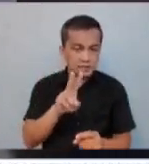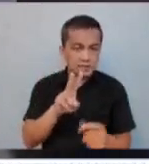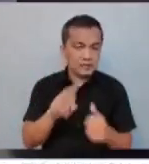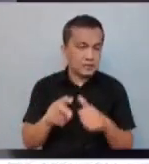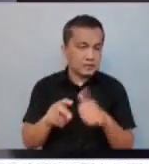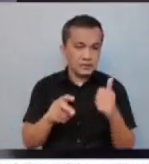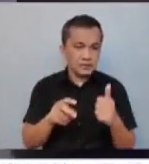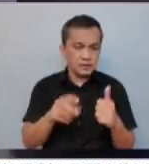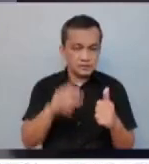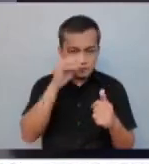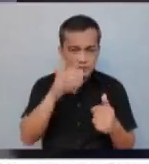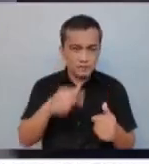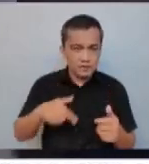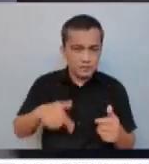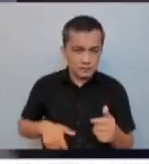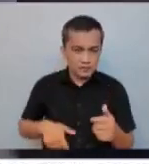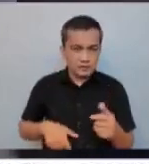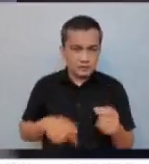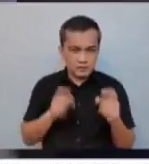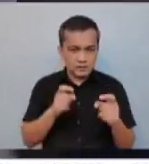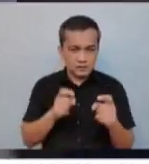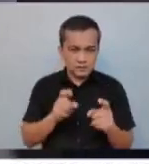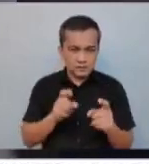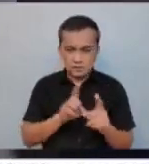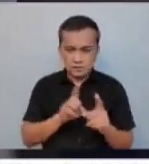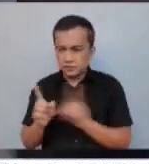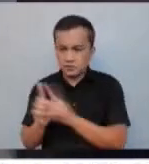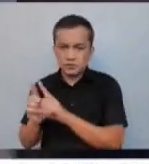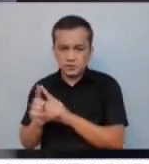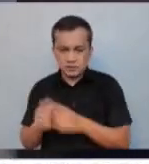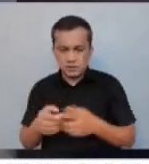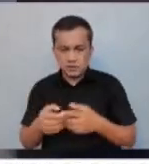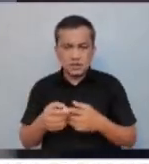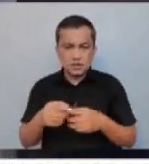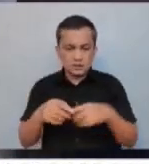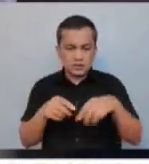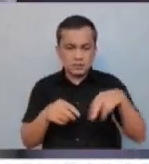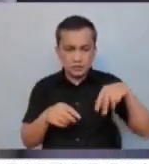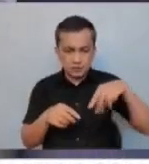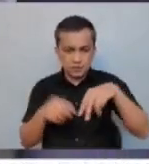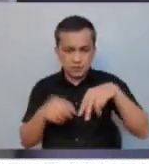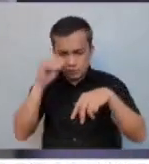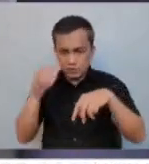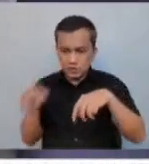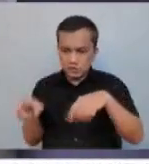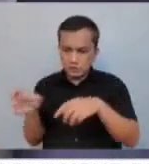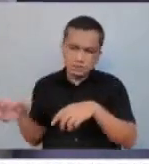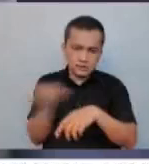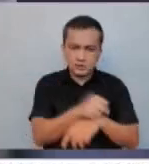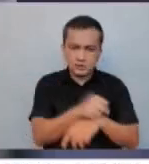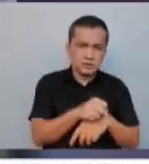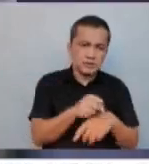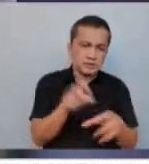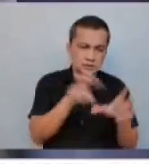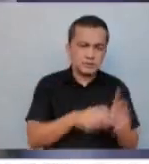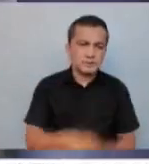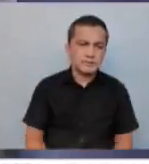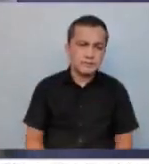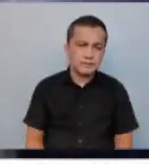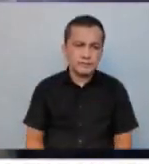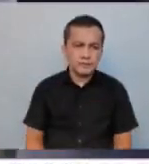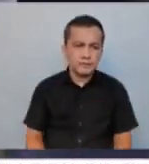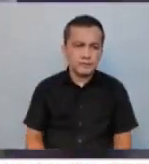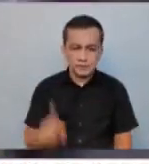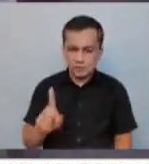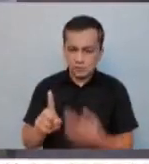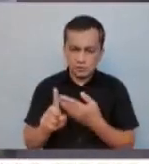armado ng baril. Agad naman itong lumapit sa naka-short na lalaki at pinasakay sa sasakyan. Gayunman, nagtangkang pumalag